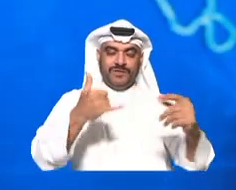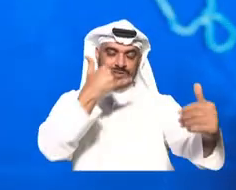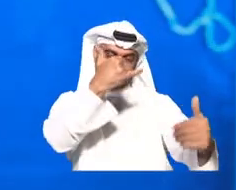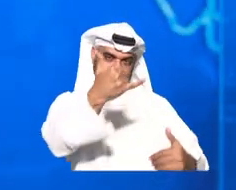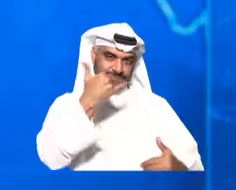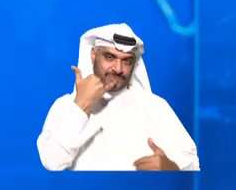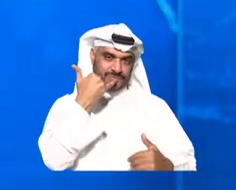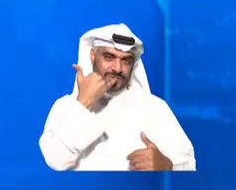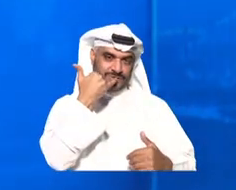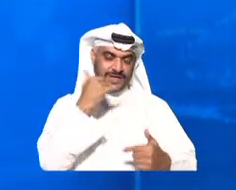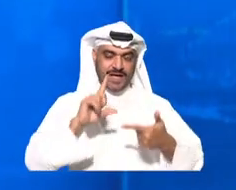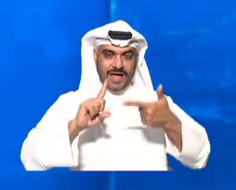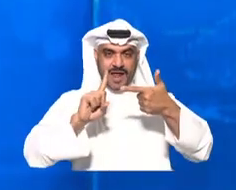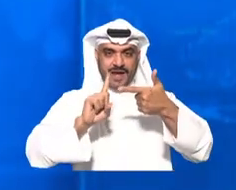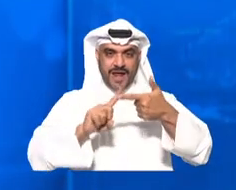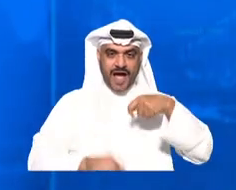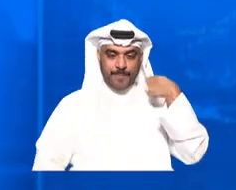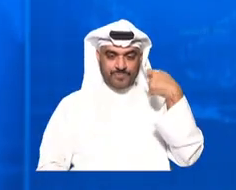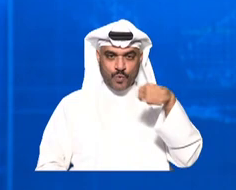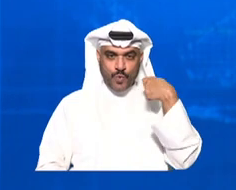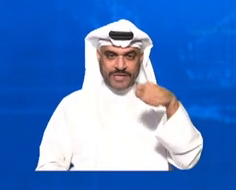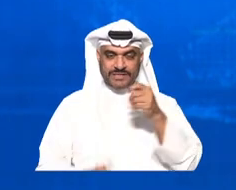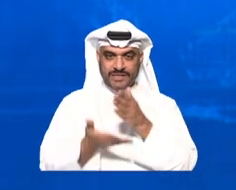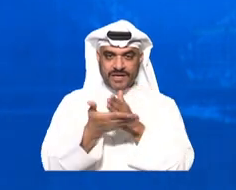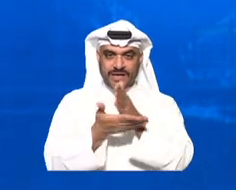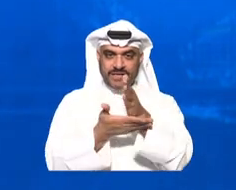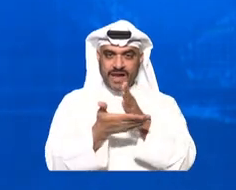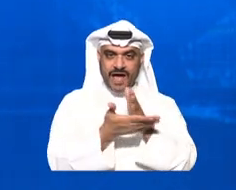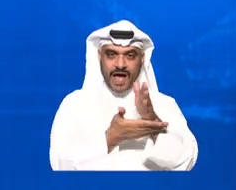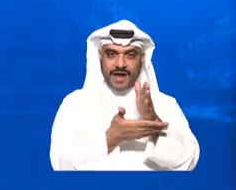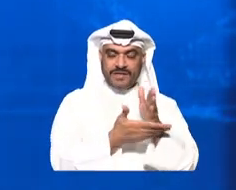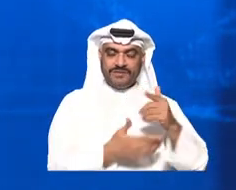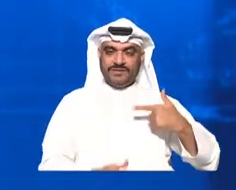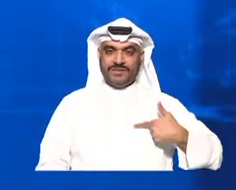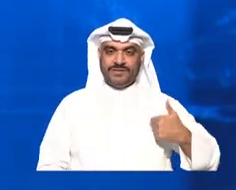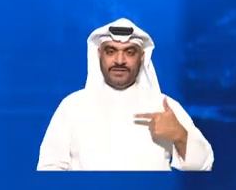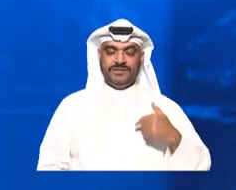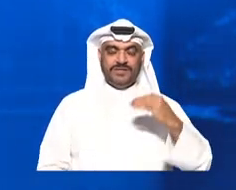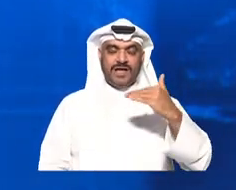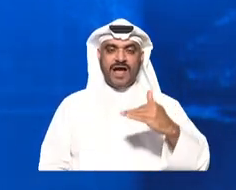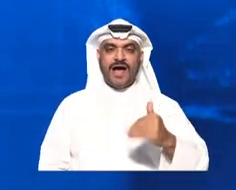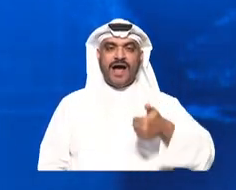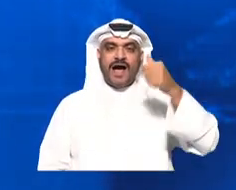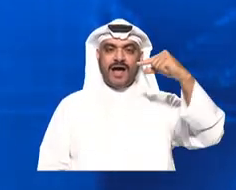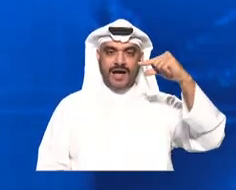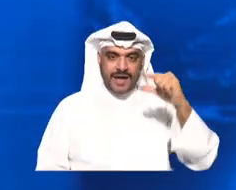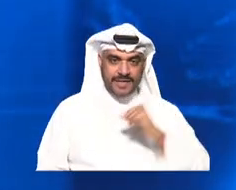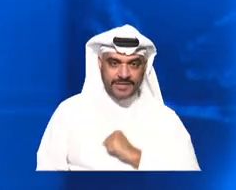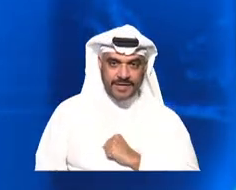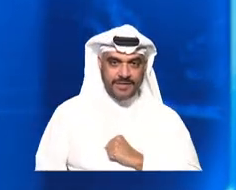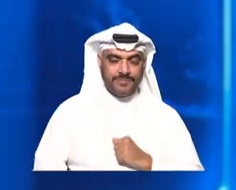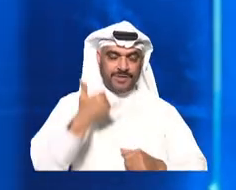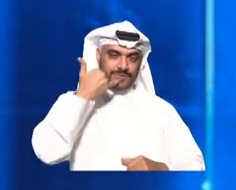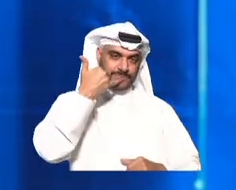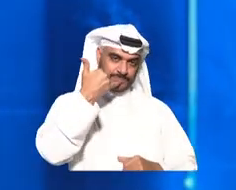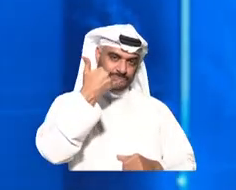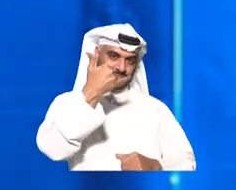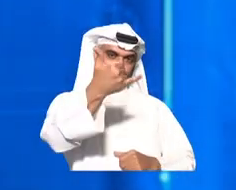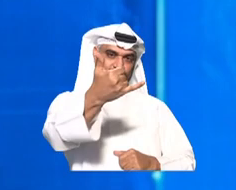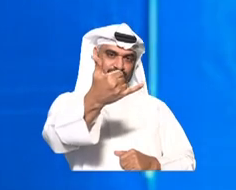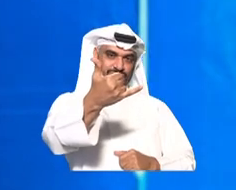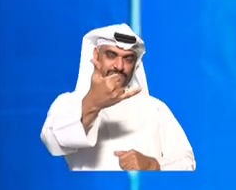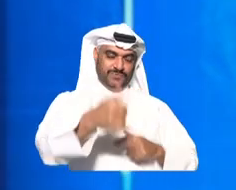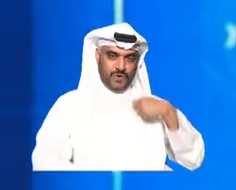نائب وزير الخارجية السيد خالد سليمان الجار الله. معالي نائب وزير